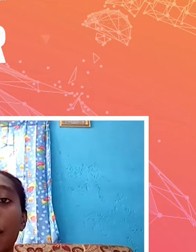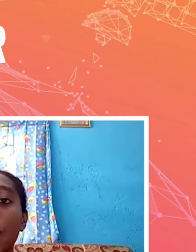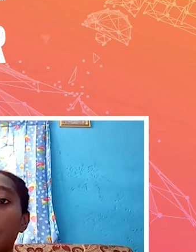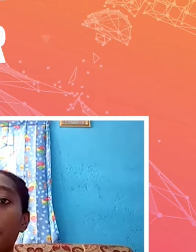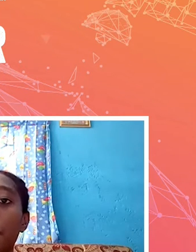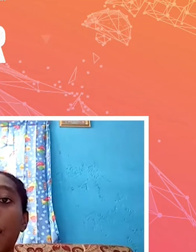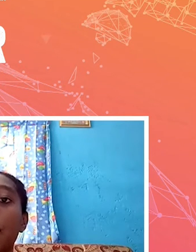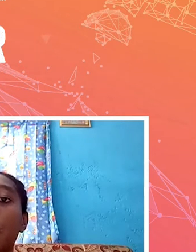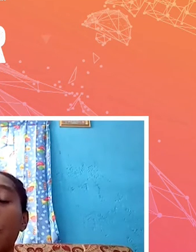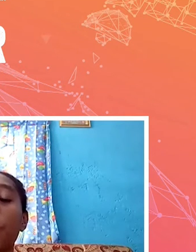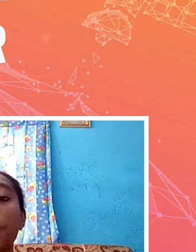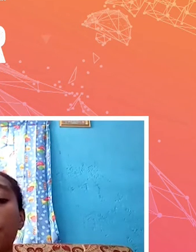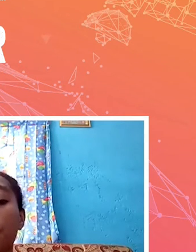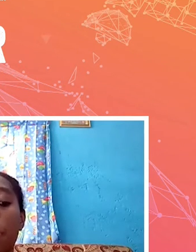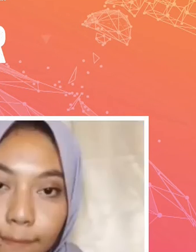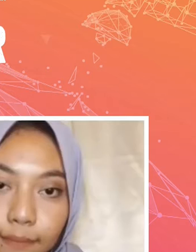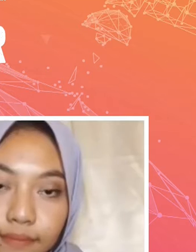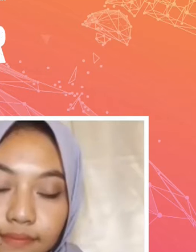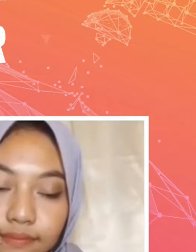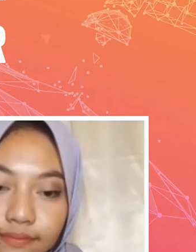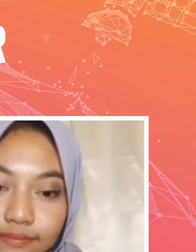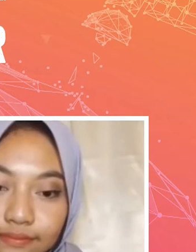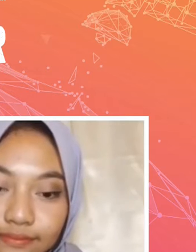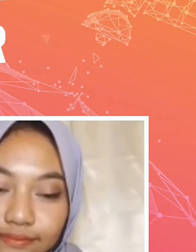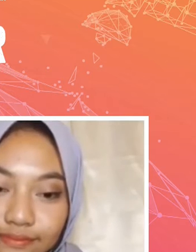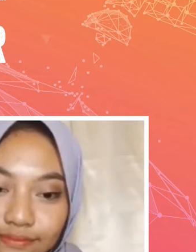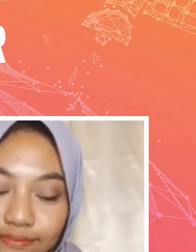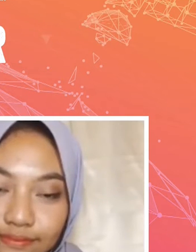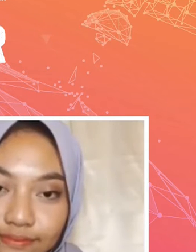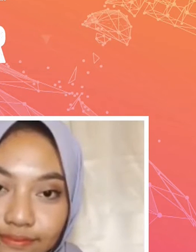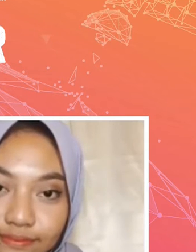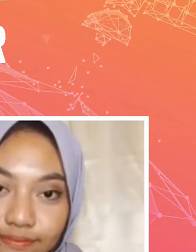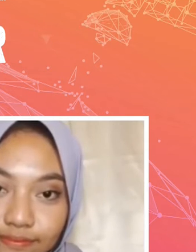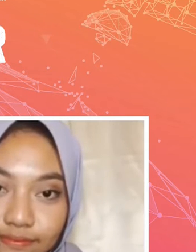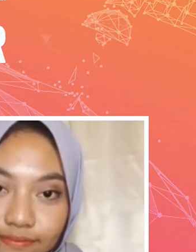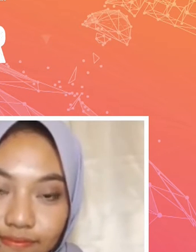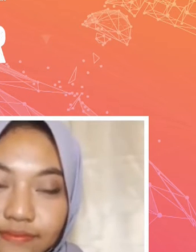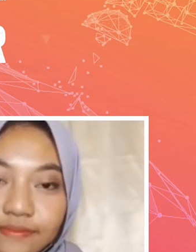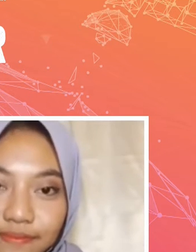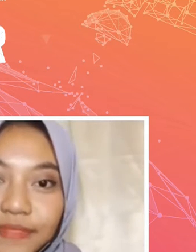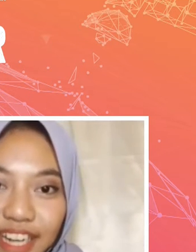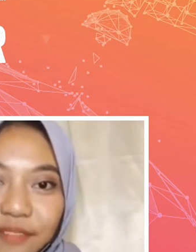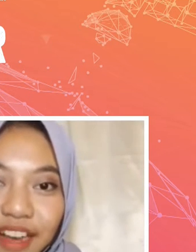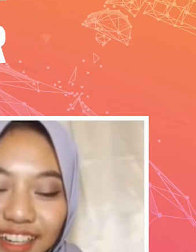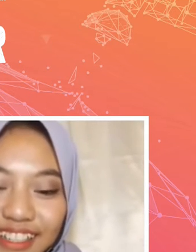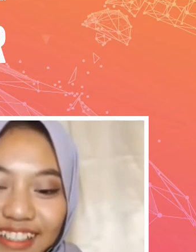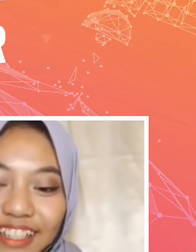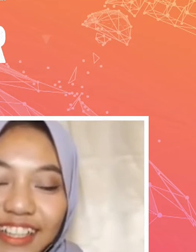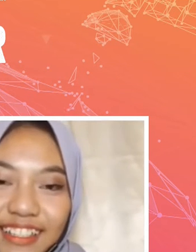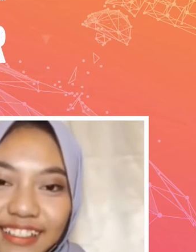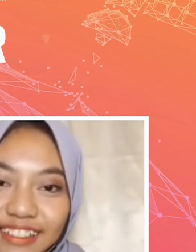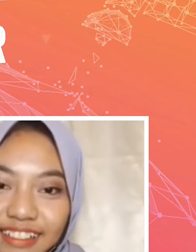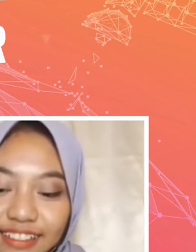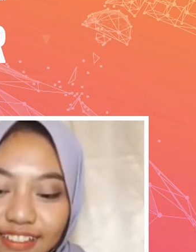sehingga tingkat kepercayaan dirinya itu menurun. Sebelum kita posting itu memang harus kita pikirkan dulu dampaknya. Benar ya.